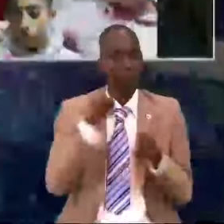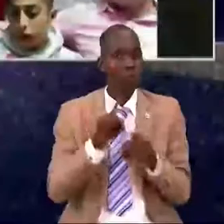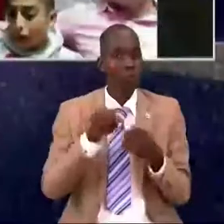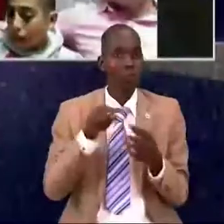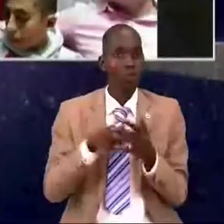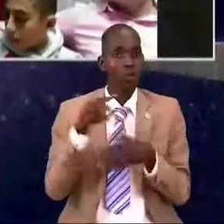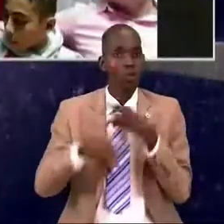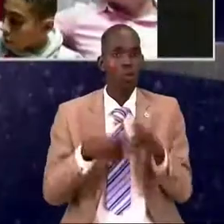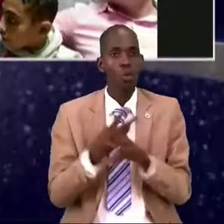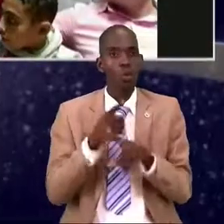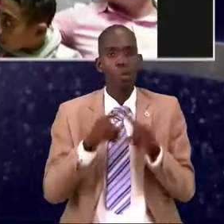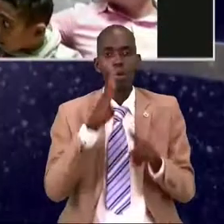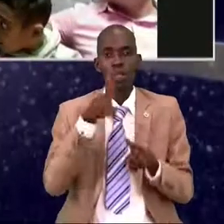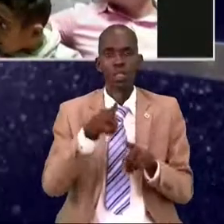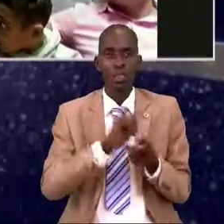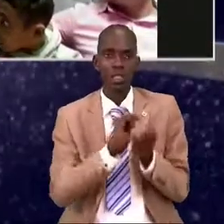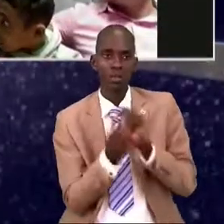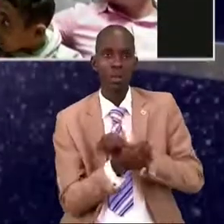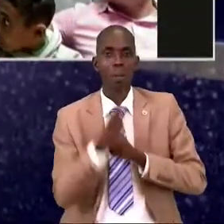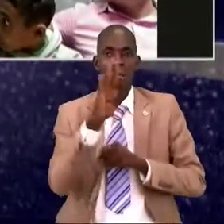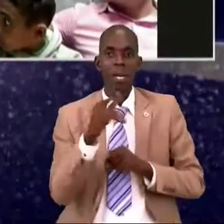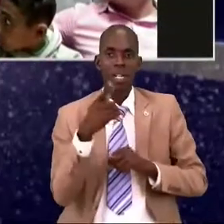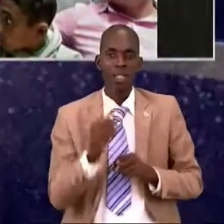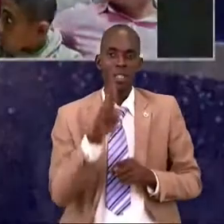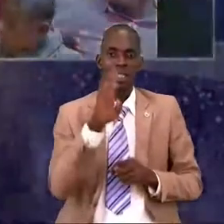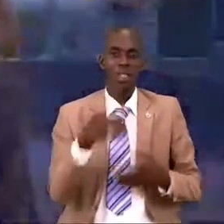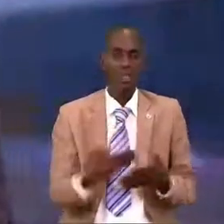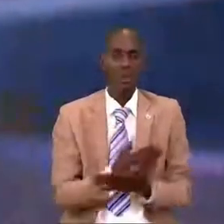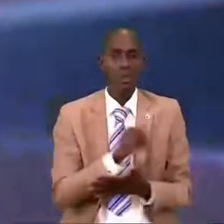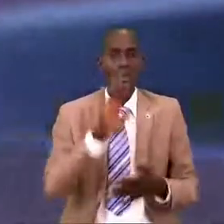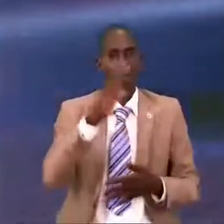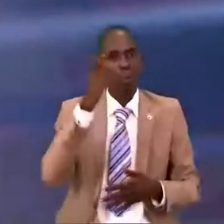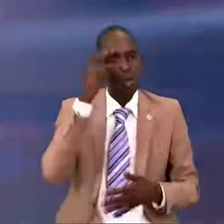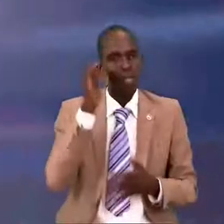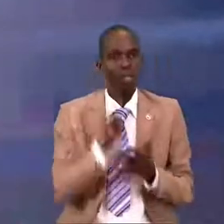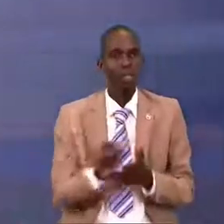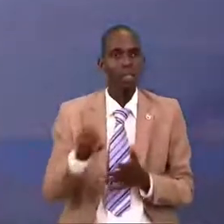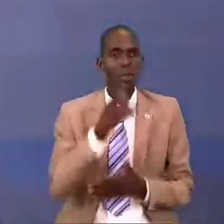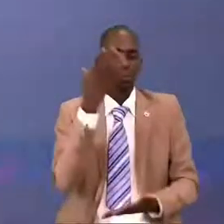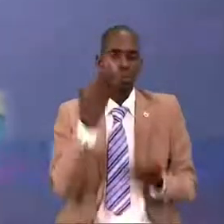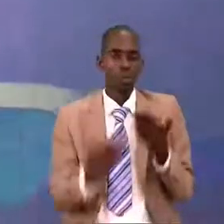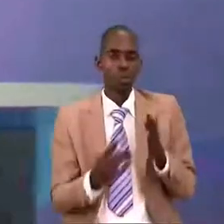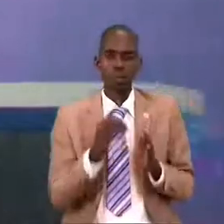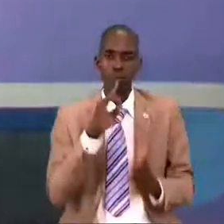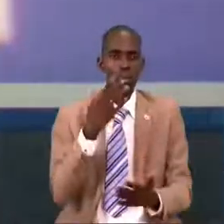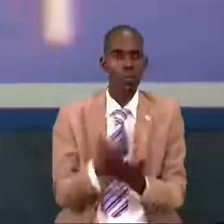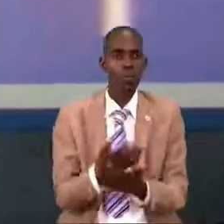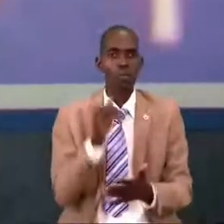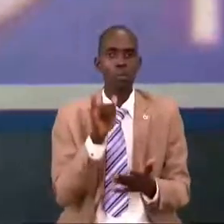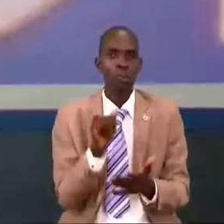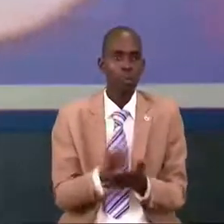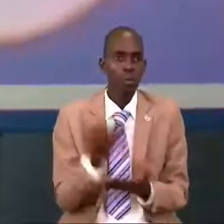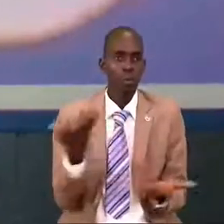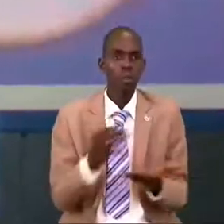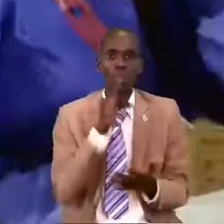discerniez quelle est la volonté de Dieu, ce qui est bon, agréable et parfait. Matthieu chapitre 5. En